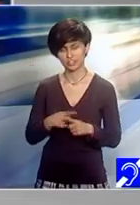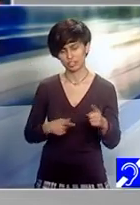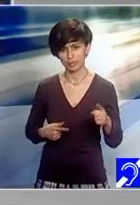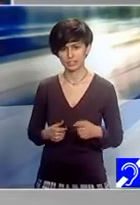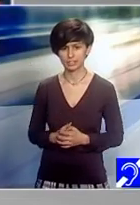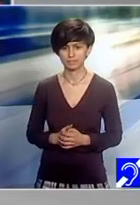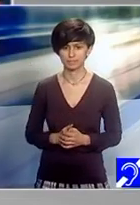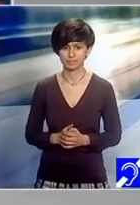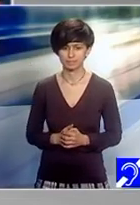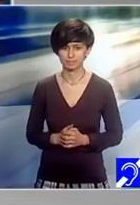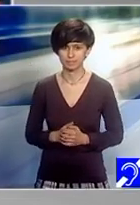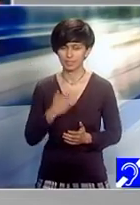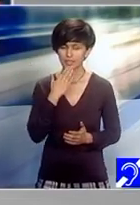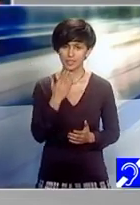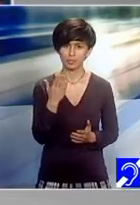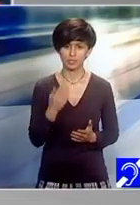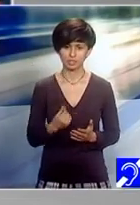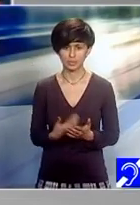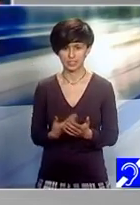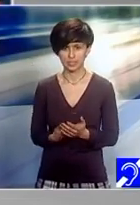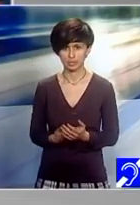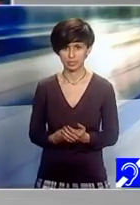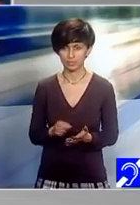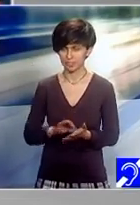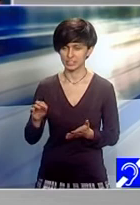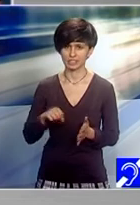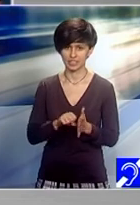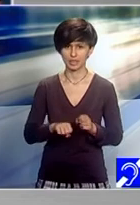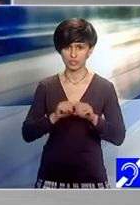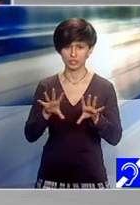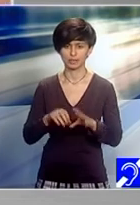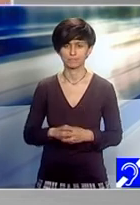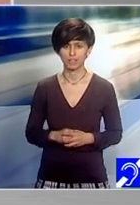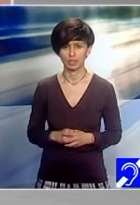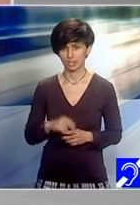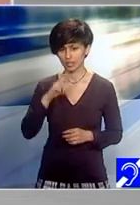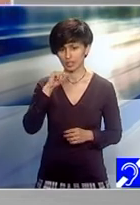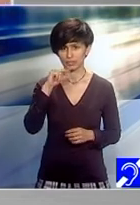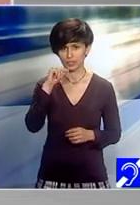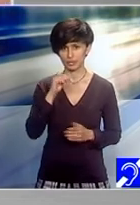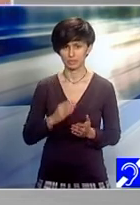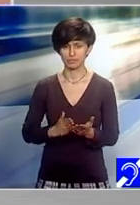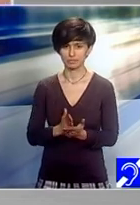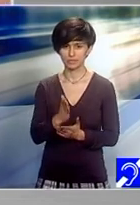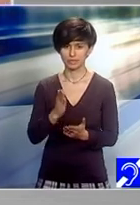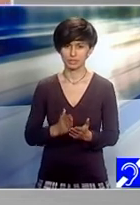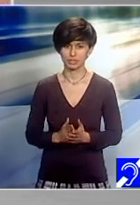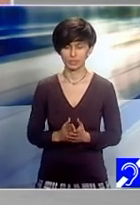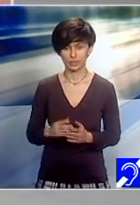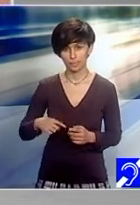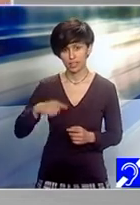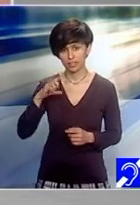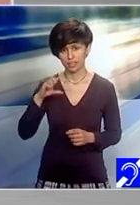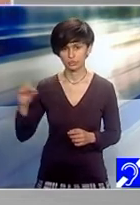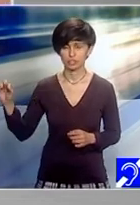mâine mi-au liber. Mulțumesc foarte mult, Pilu, pentru prezența în emisiune. Vorbim în continuare despre un alt fel